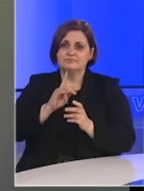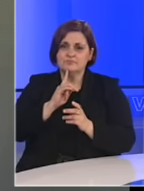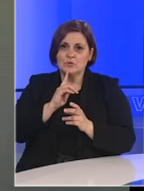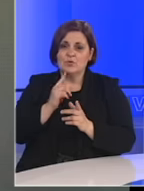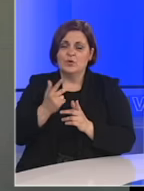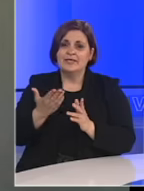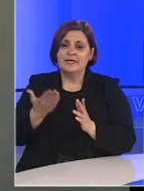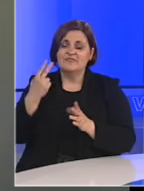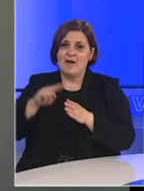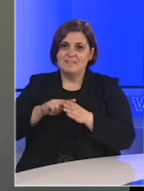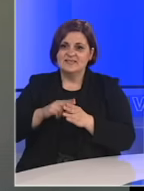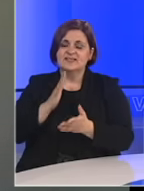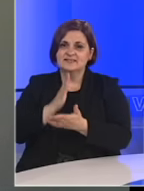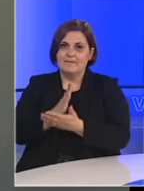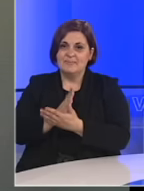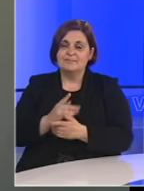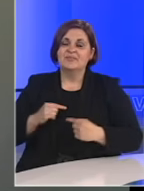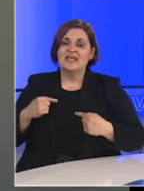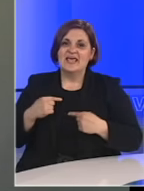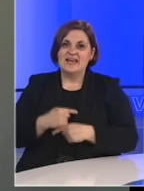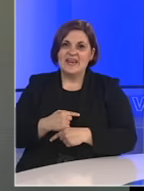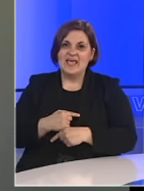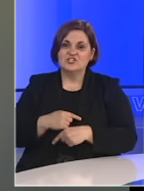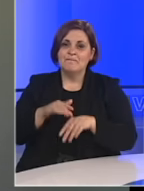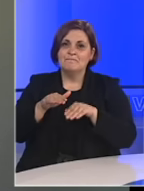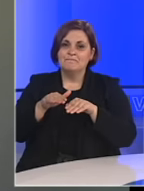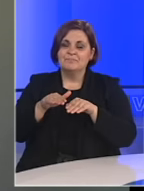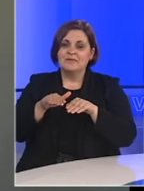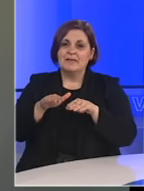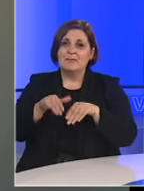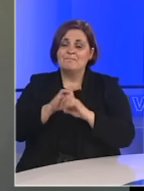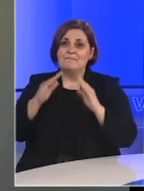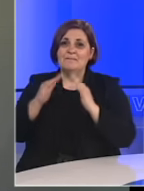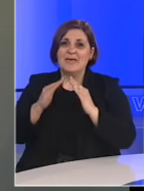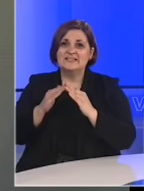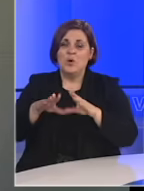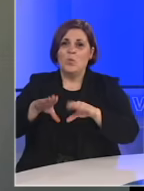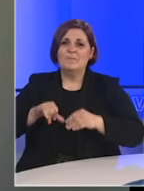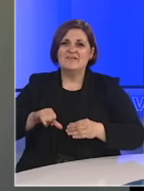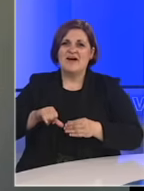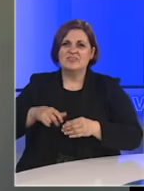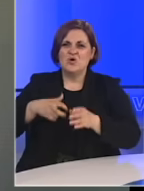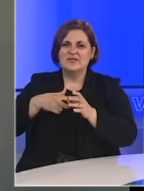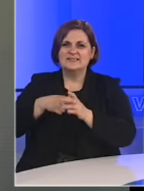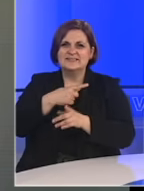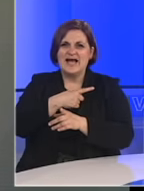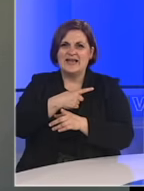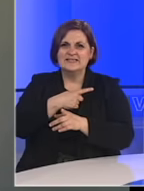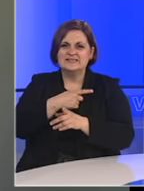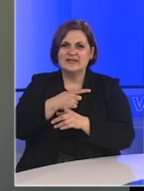evidentan ovih dva mjeseca. Nažalost, prijam beskućnika u prihvatnoj stanici